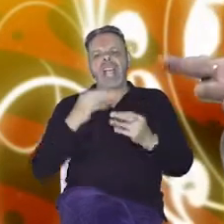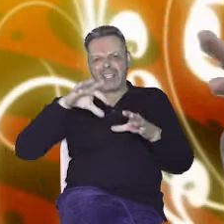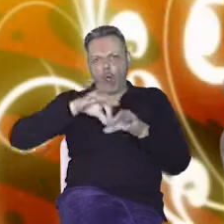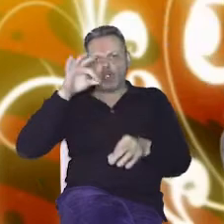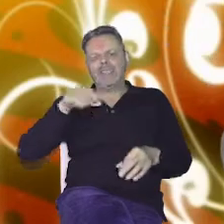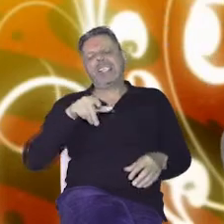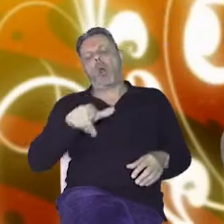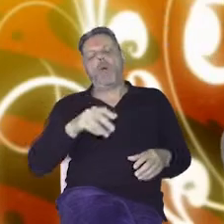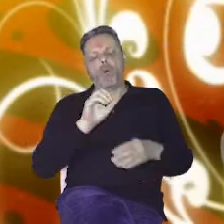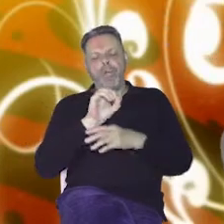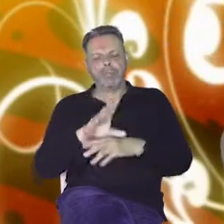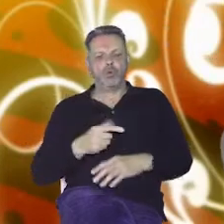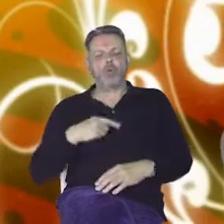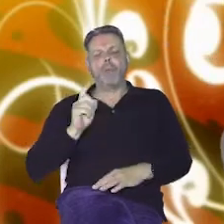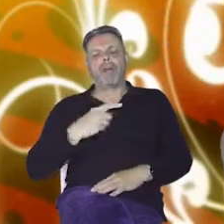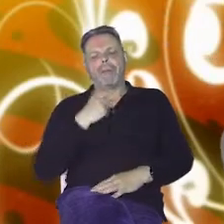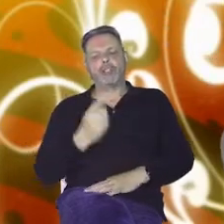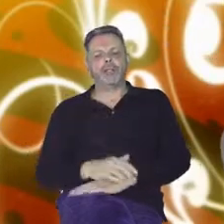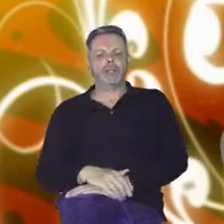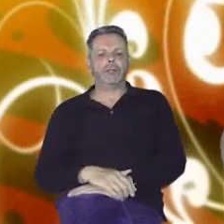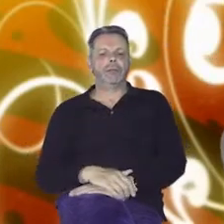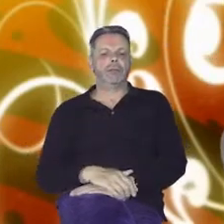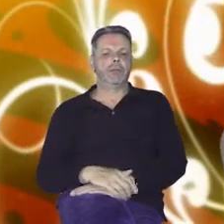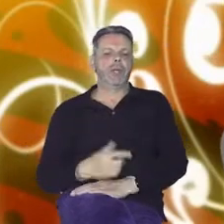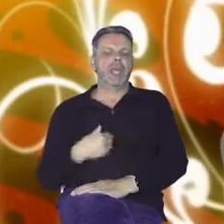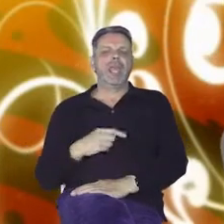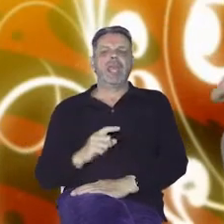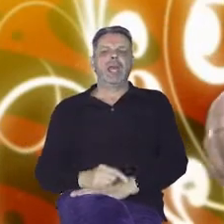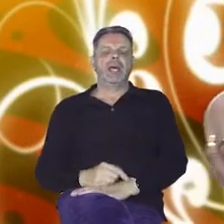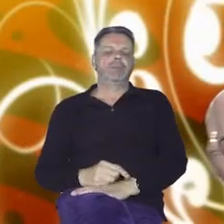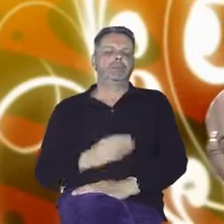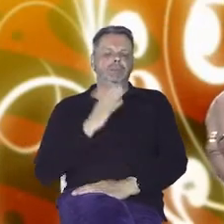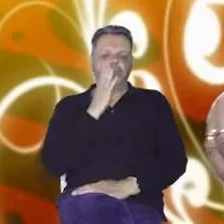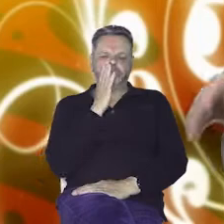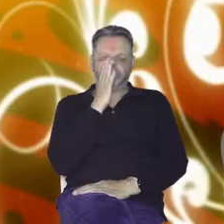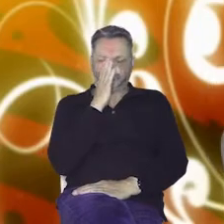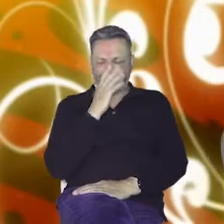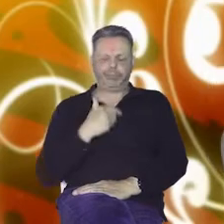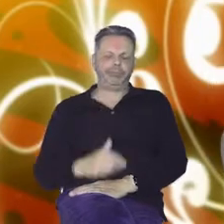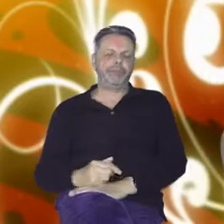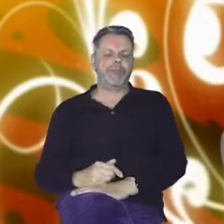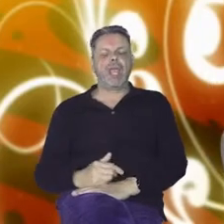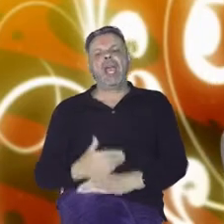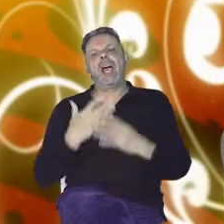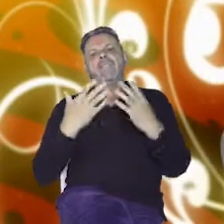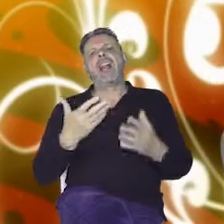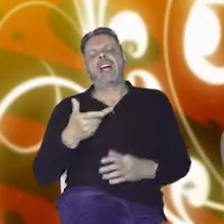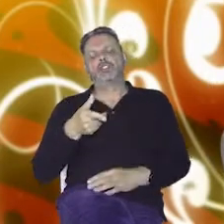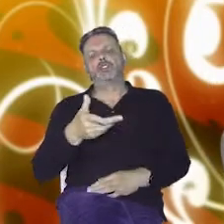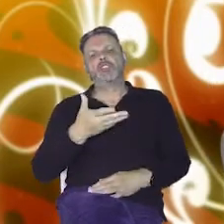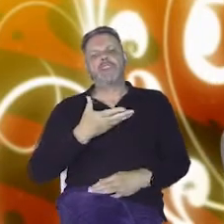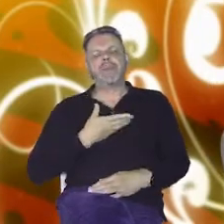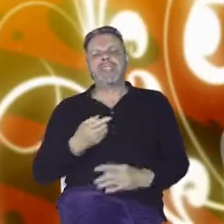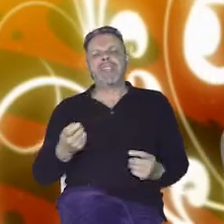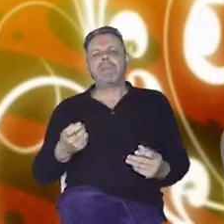emisiju, moram to glasno reći, jer ja nemam taj ego trip, i hvala vam što ste mi dali jednu poticaj,